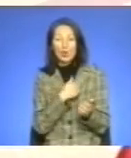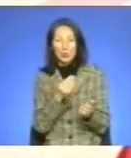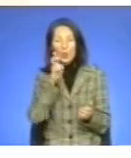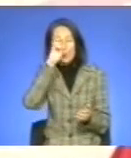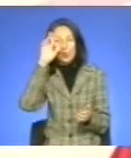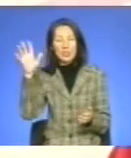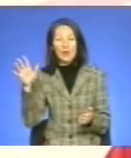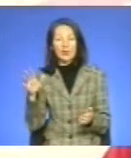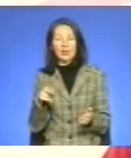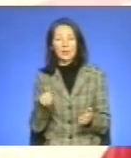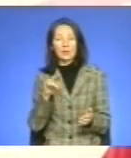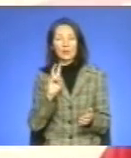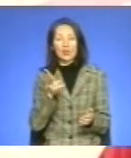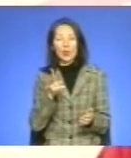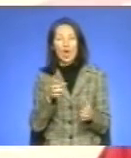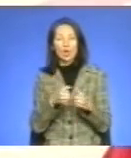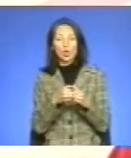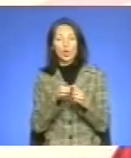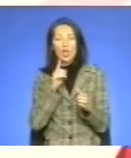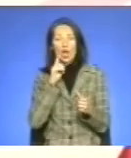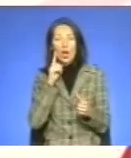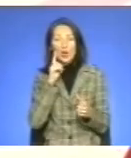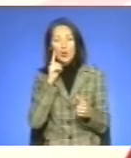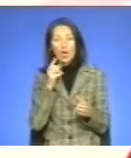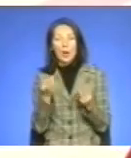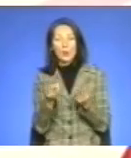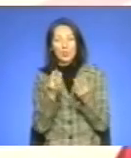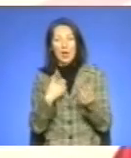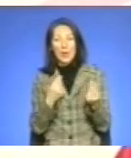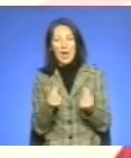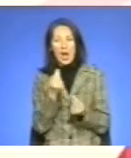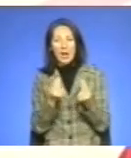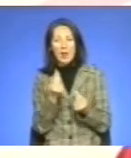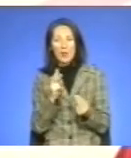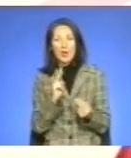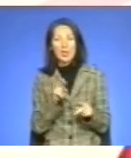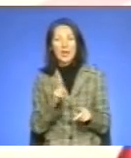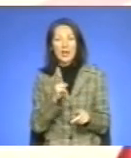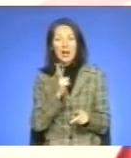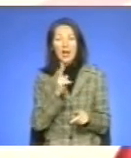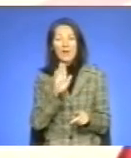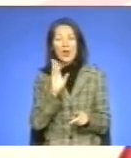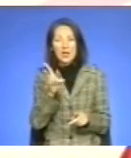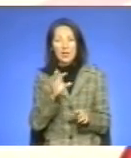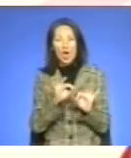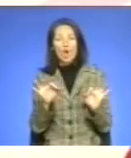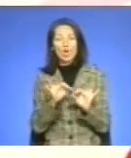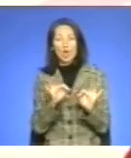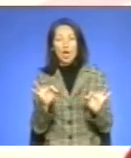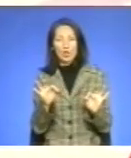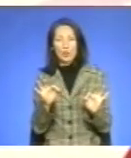прославити. Дюб – це дружина юних пожежників, а ми більш граємо, як можна сказати, в КВН, ну, розказуємо,